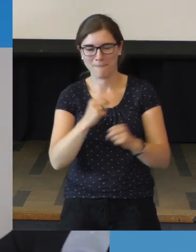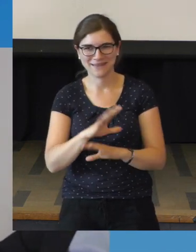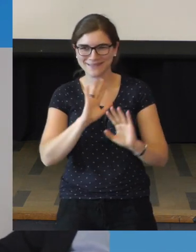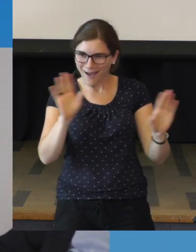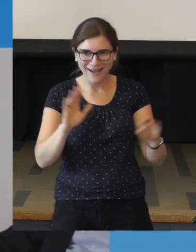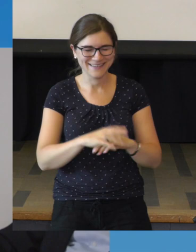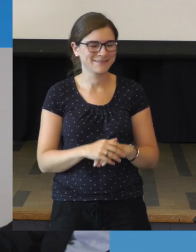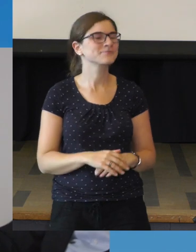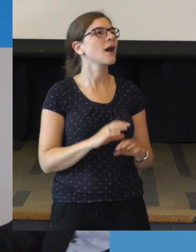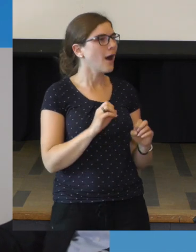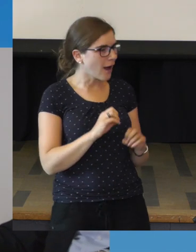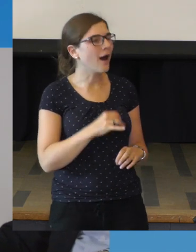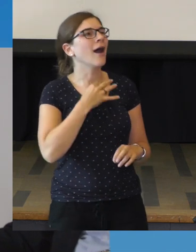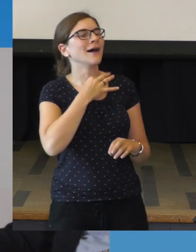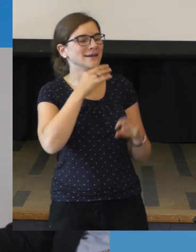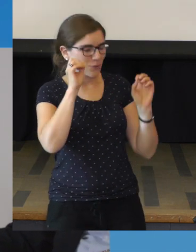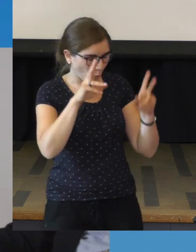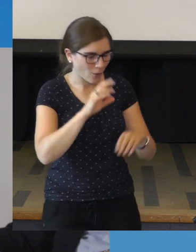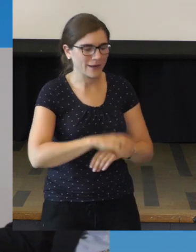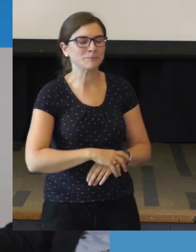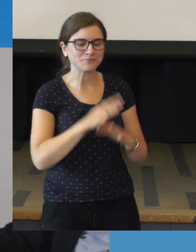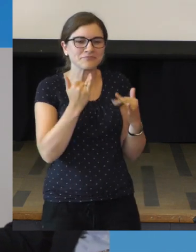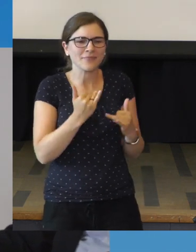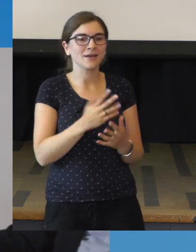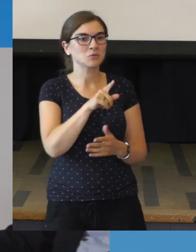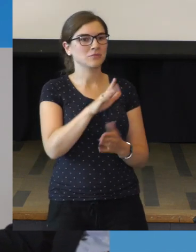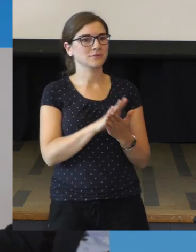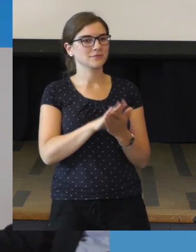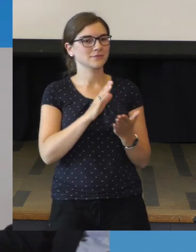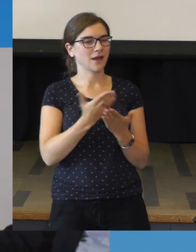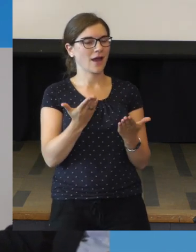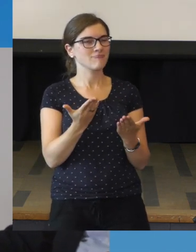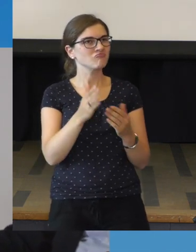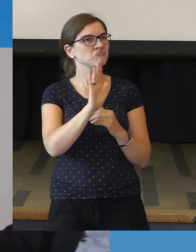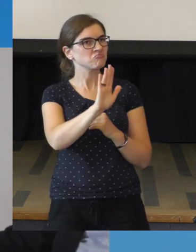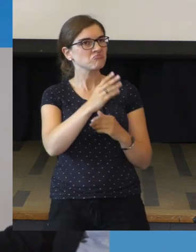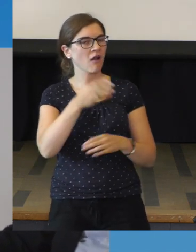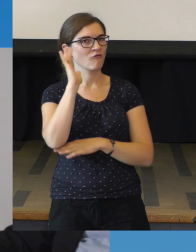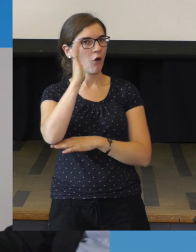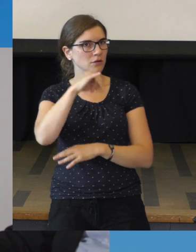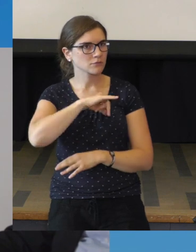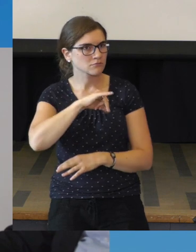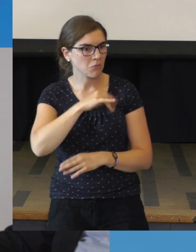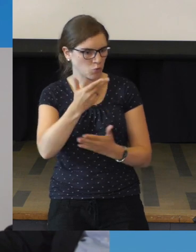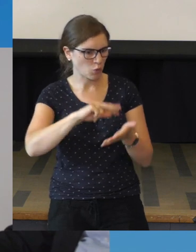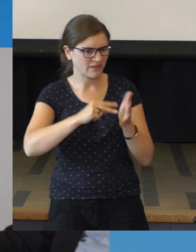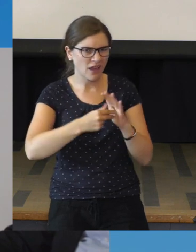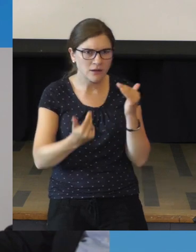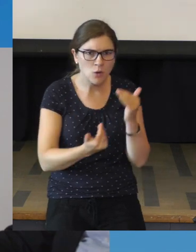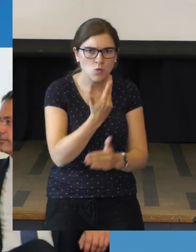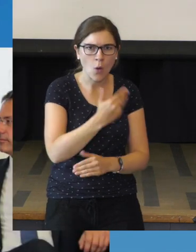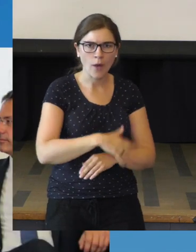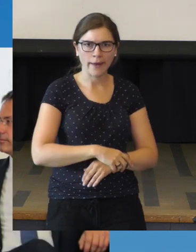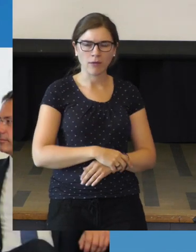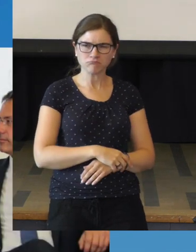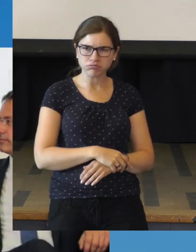Also ich fand Ihren Vortrag sehr erhellend, weil diese Techniken sind ja doch wohl sehr neu. Und so genau